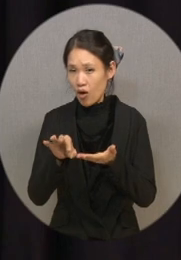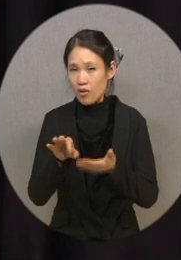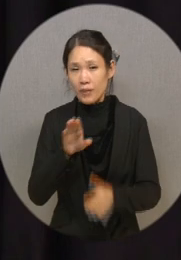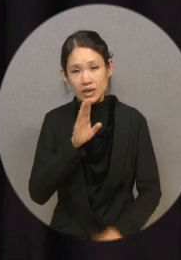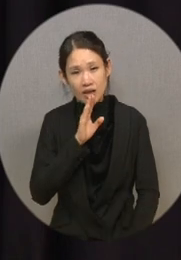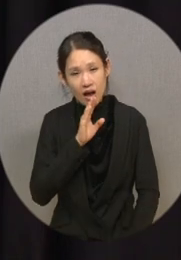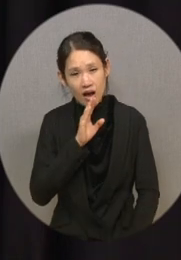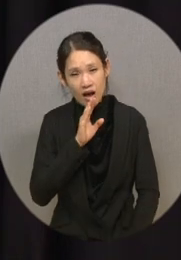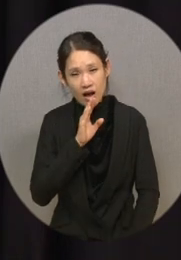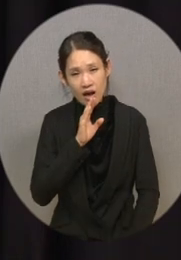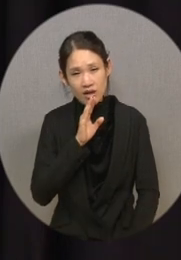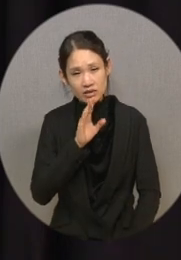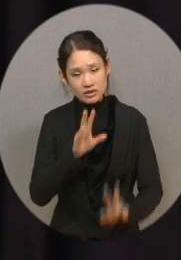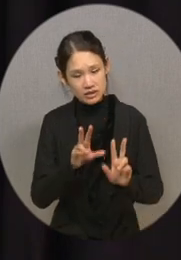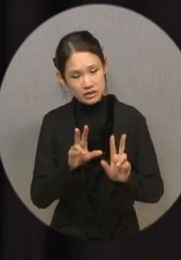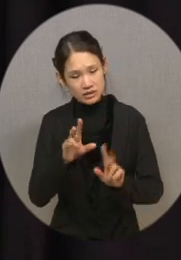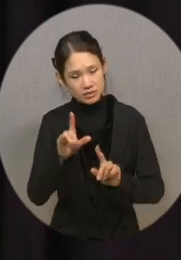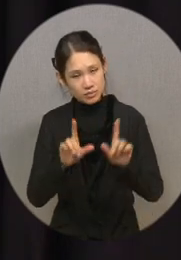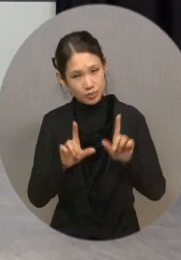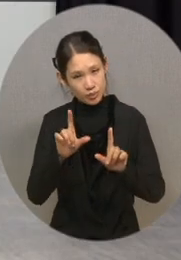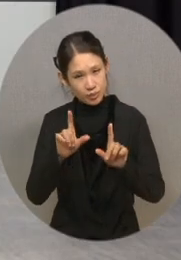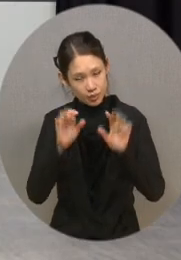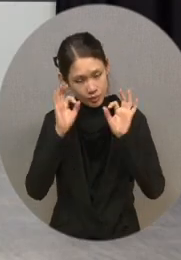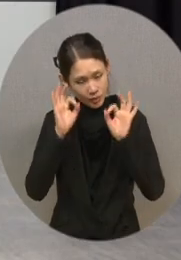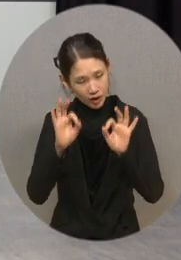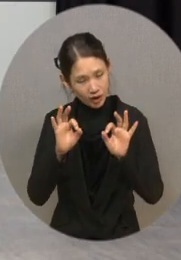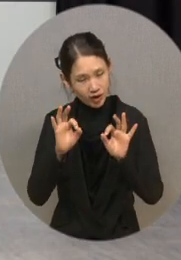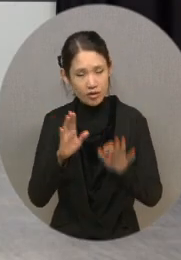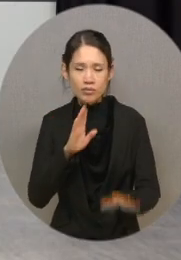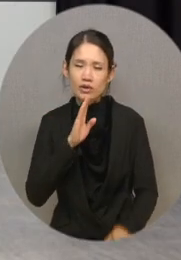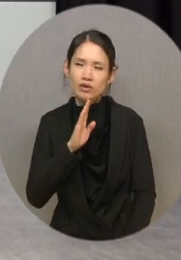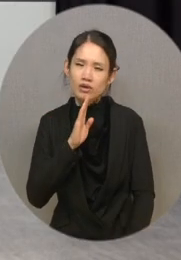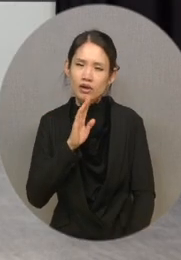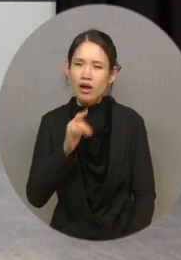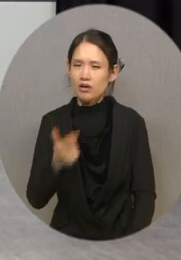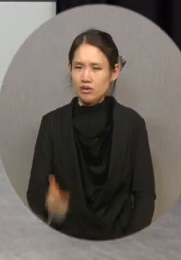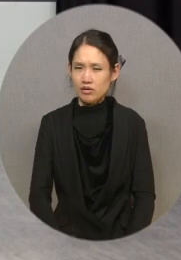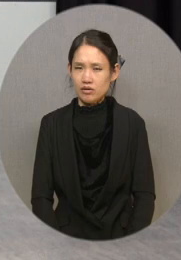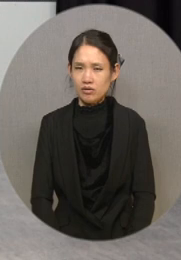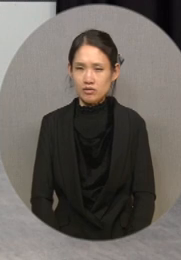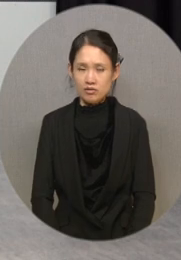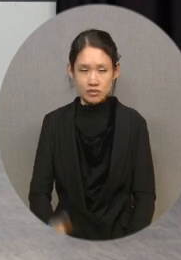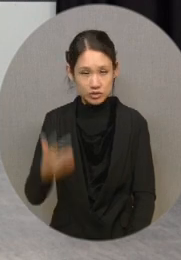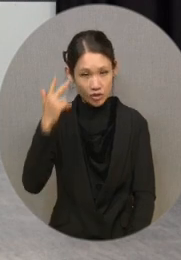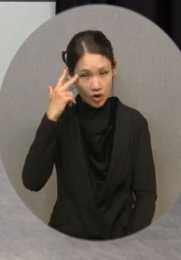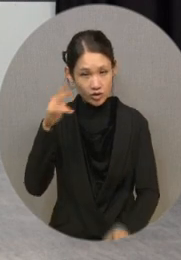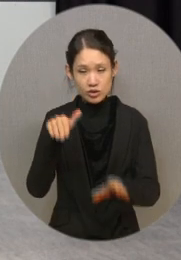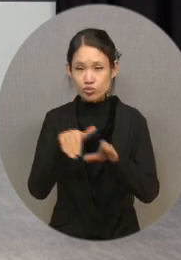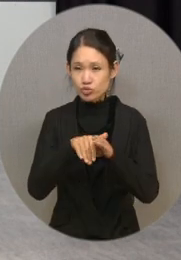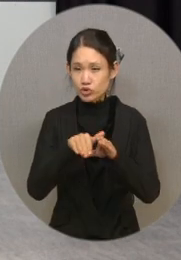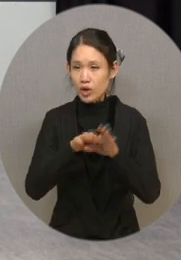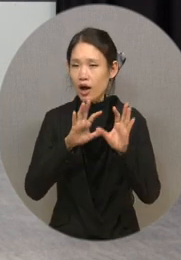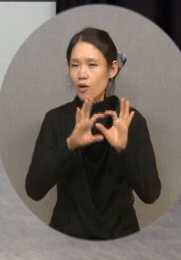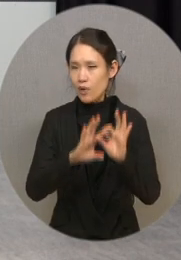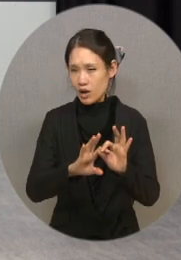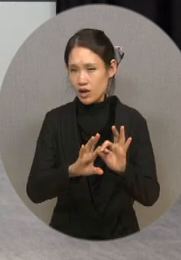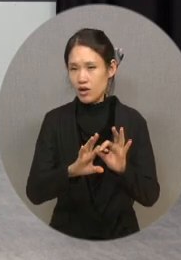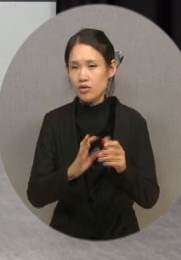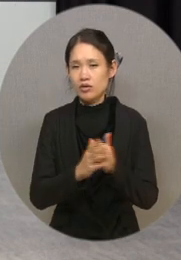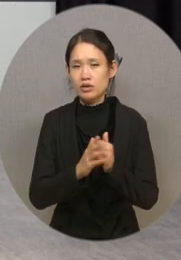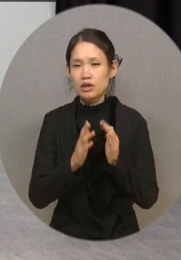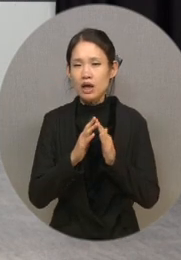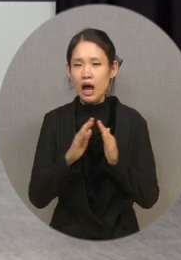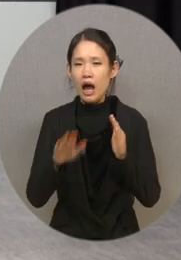모양이 됐을까? 저는 그렇다고 안 봐요. 그래서 우리가 그 정신 문화적인 차원에 가지고